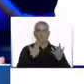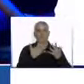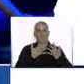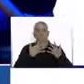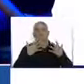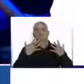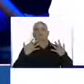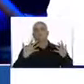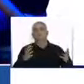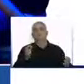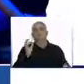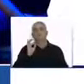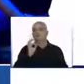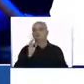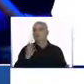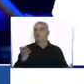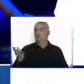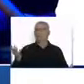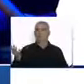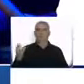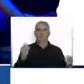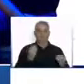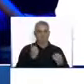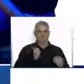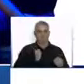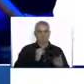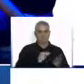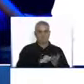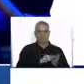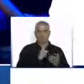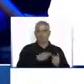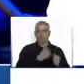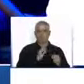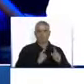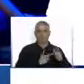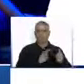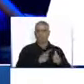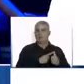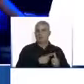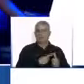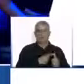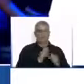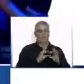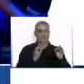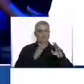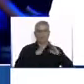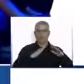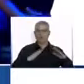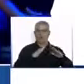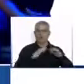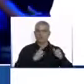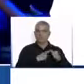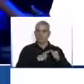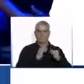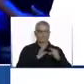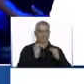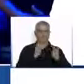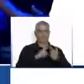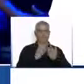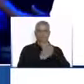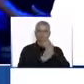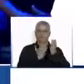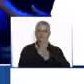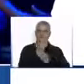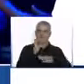כמויות של דברים שחיילים צריכים למלחמה. זה מתחיל באוהלים, זה מתחיל